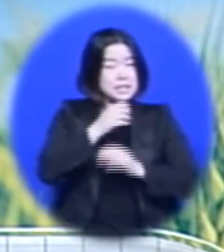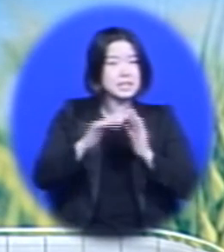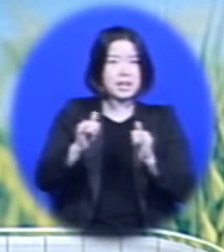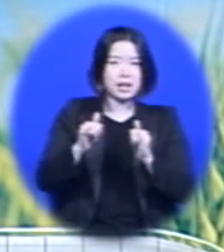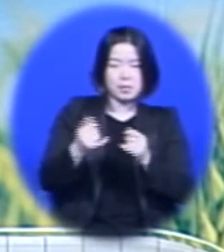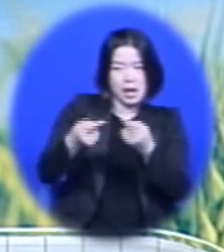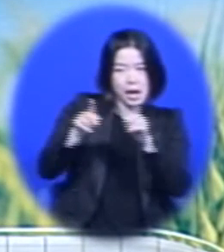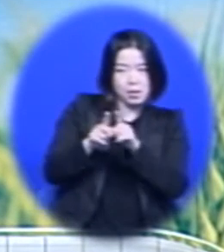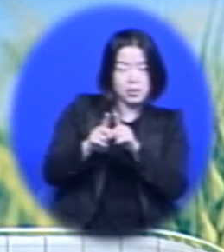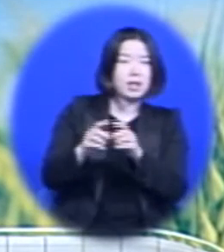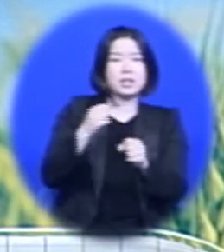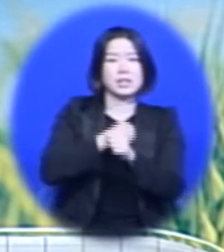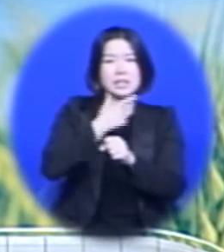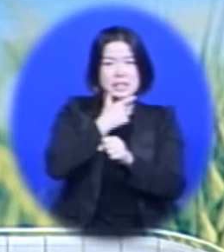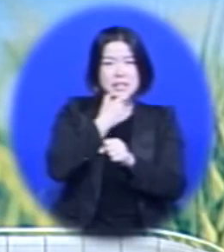상종하기 싫은 사람,